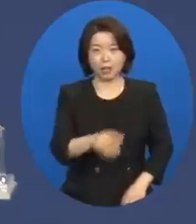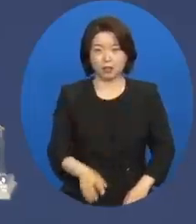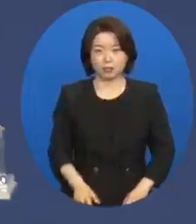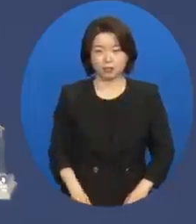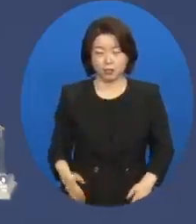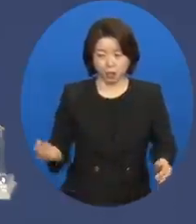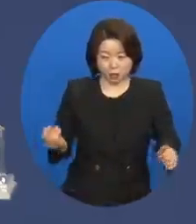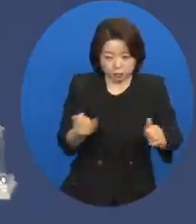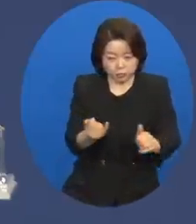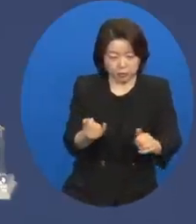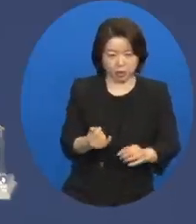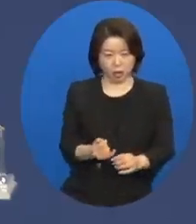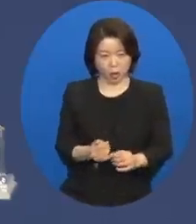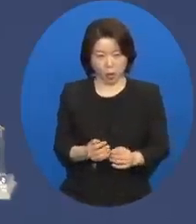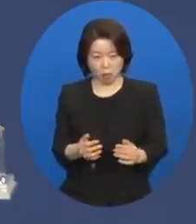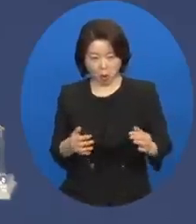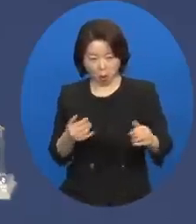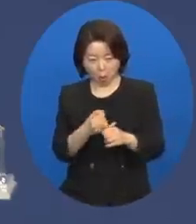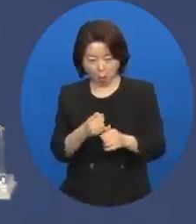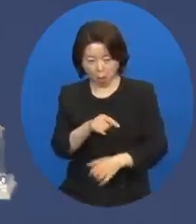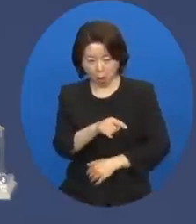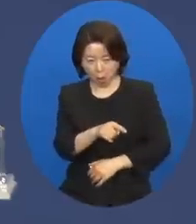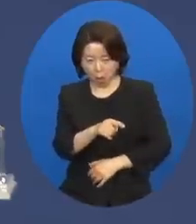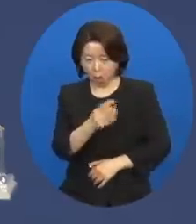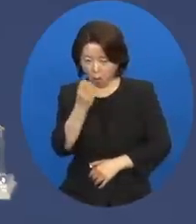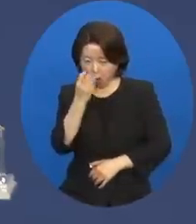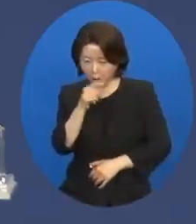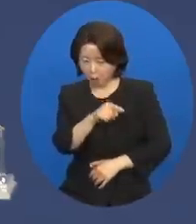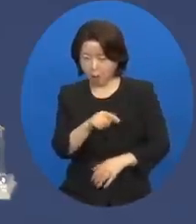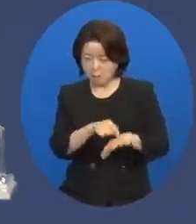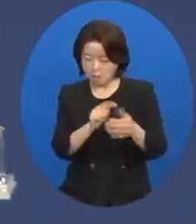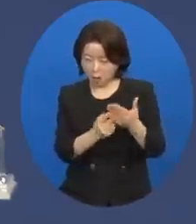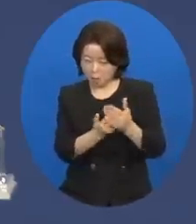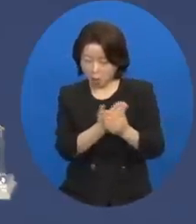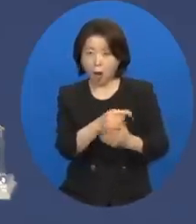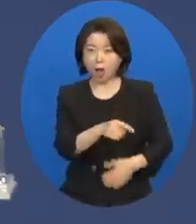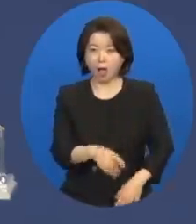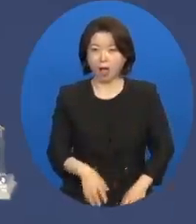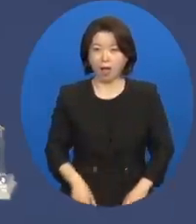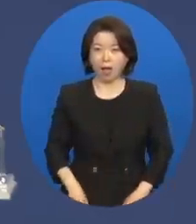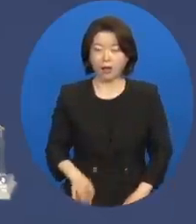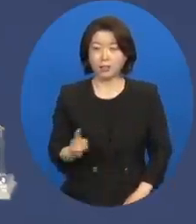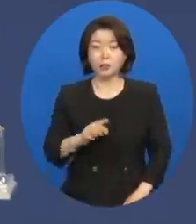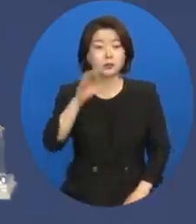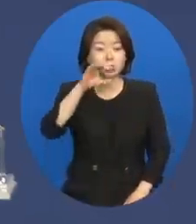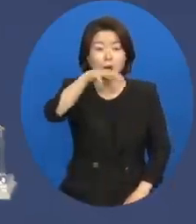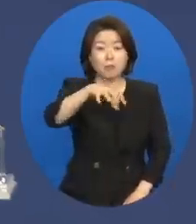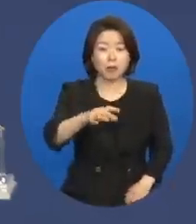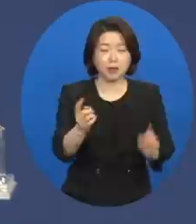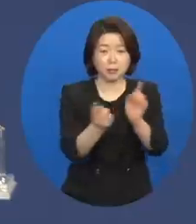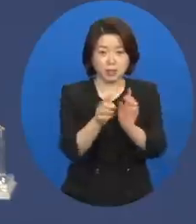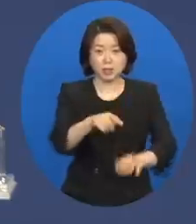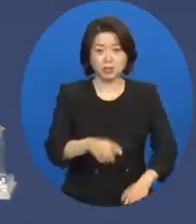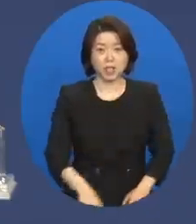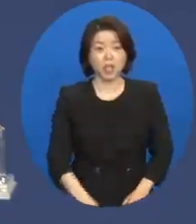그래가지고 썸을 탄대나 못 잤나 이래가지고 어디 카페에서 둘이 발견이 됐는데 얘들이